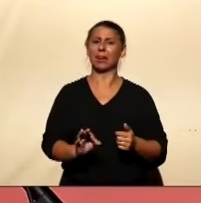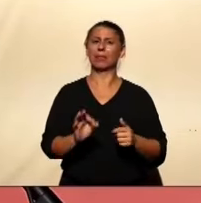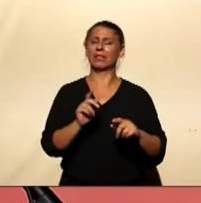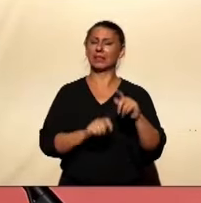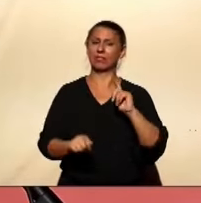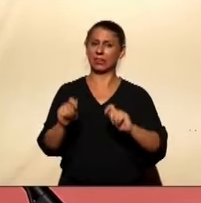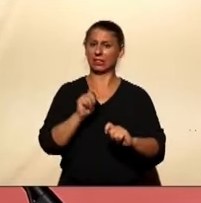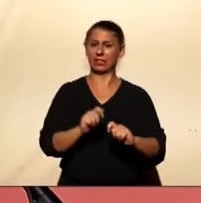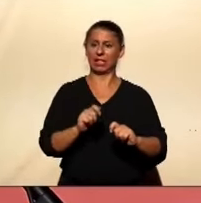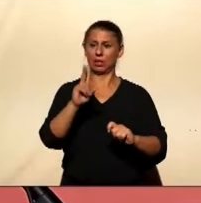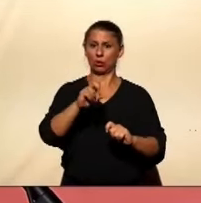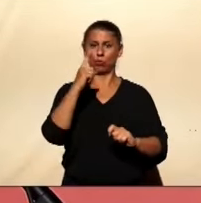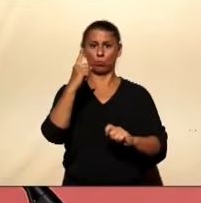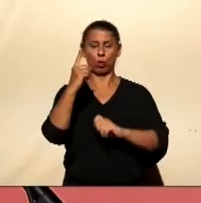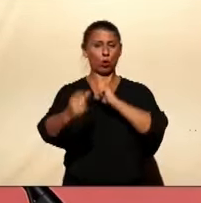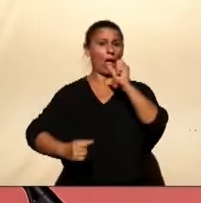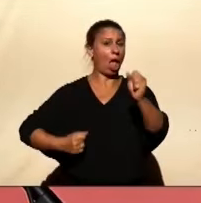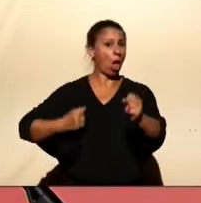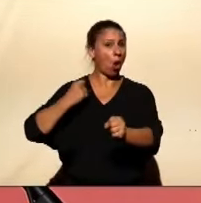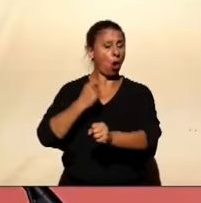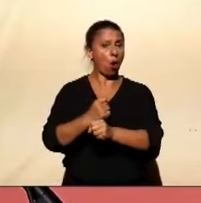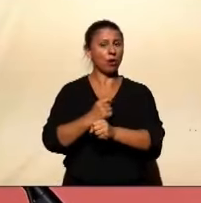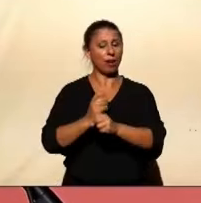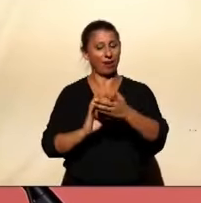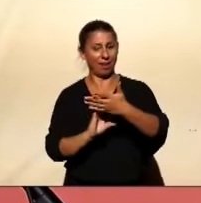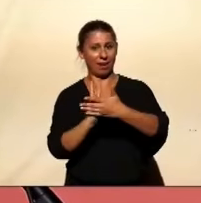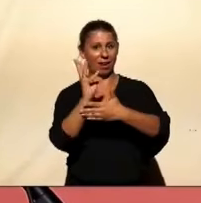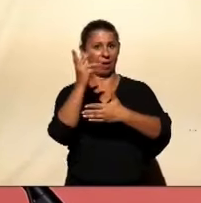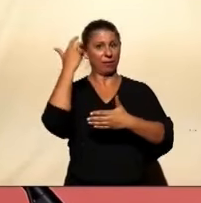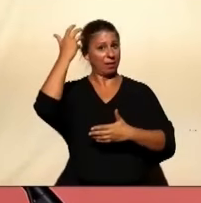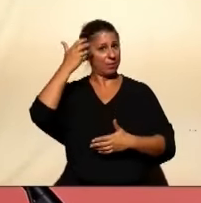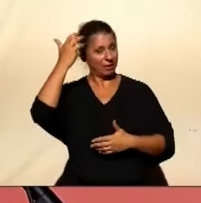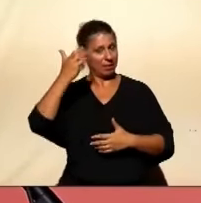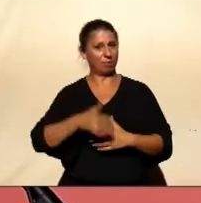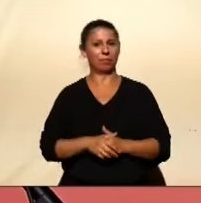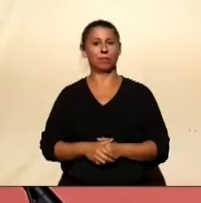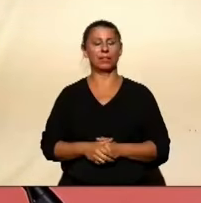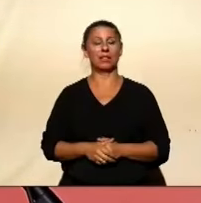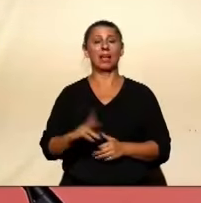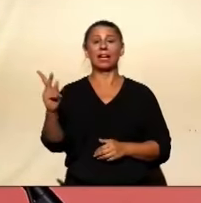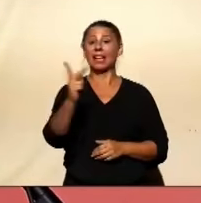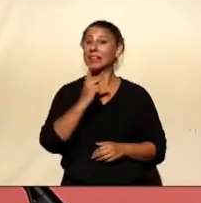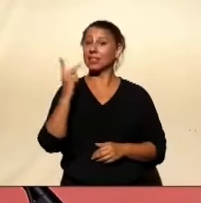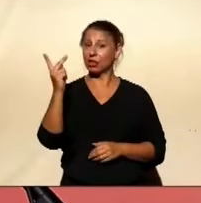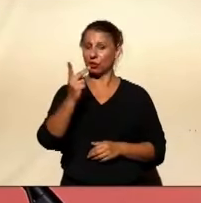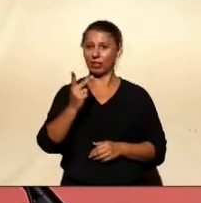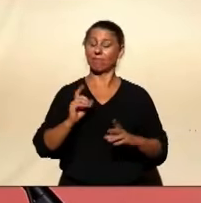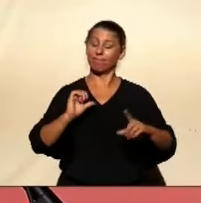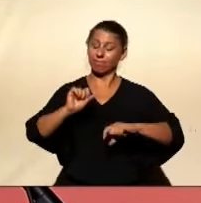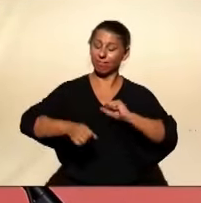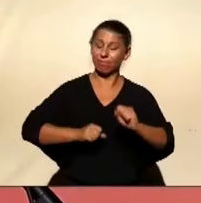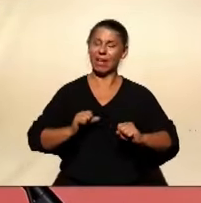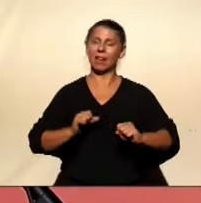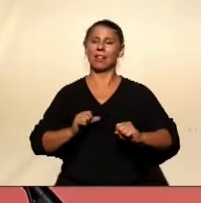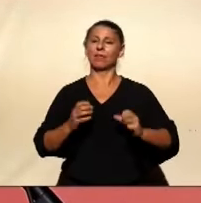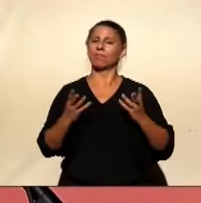δημιουργεί στον 21ο αιώνα η ανάπτυξη της επιστήμης και της κοινωνίας. Παλεύει